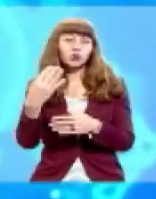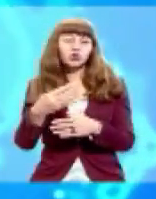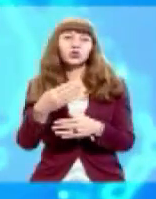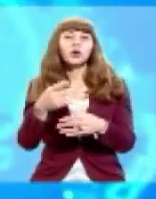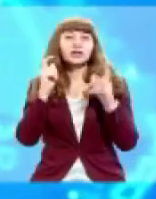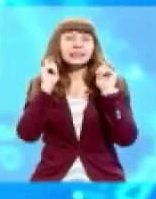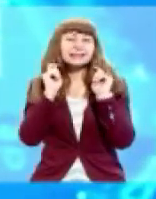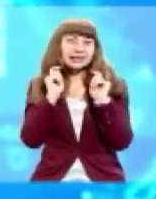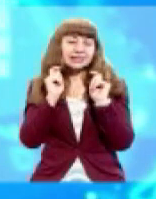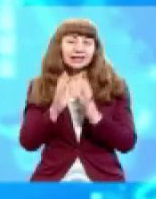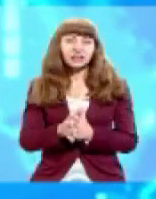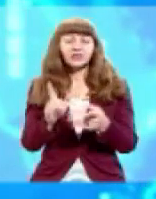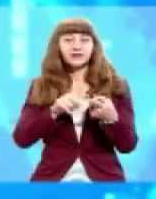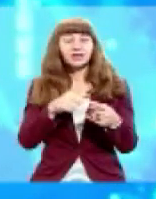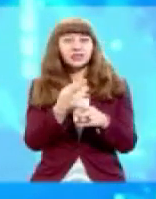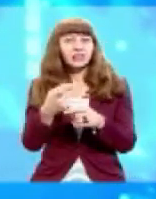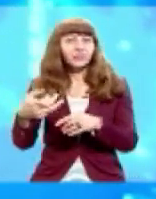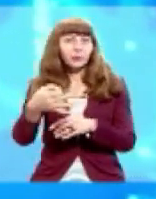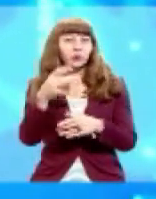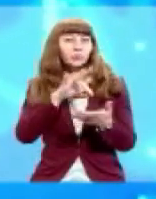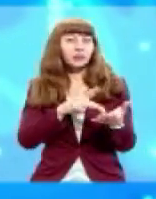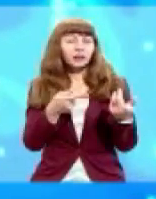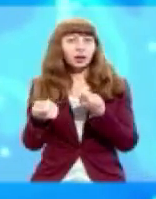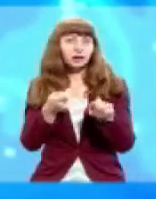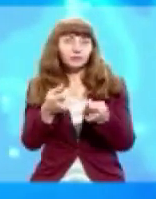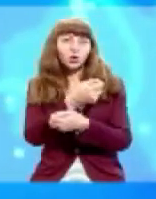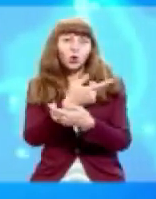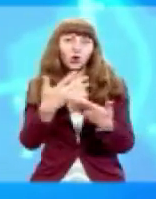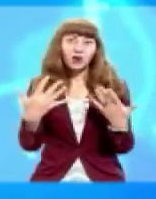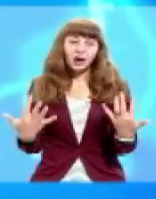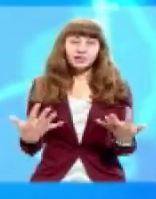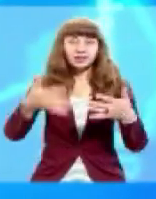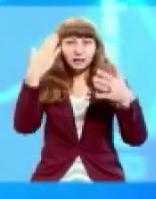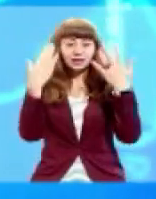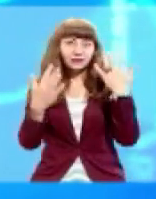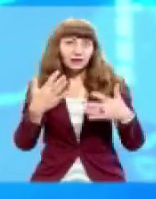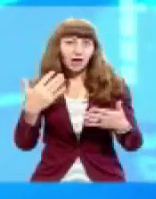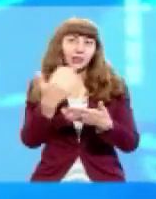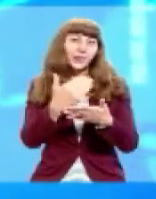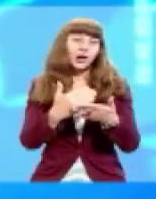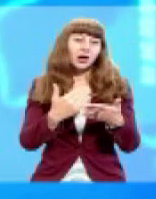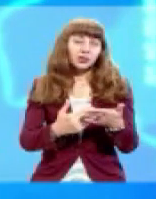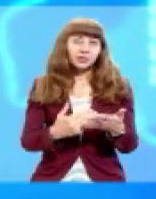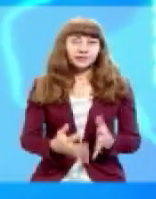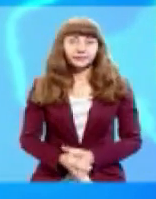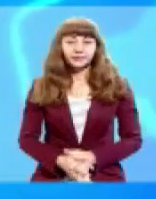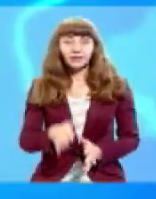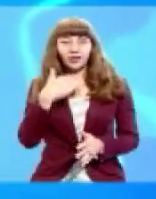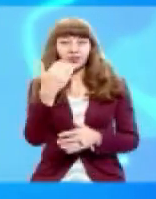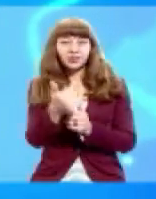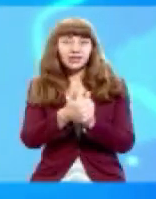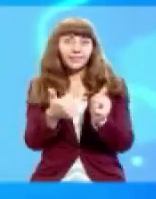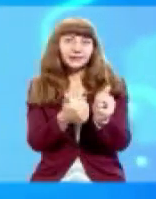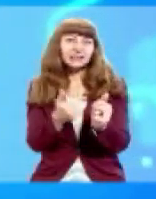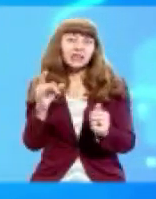өтеді. Осыған орай облыс орталығында көптеген ойын-сауық бағдарламалары ұйымдастырылып, мерекелік іс-шаралар көрініс табады, дейді қала әкімінің